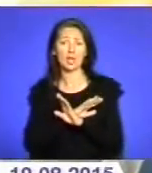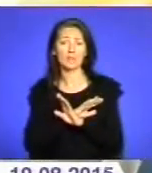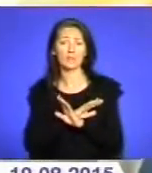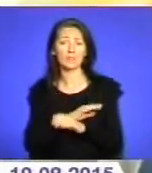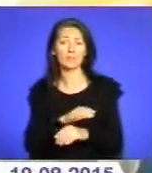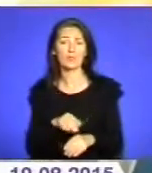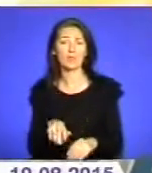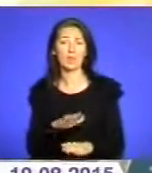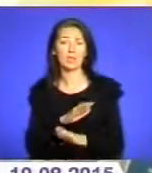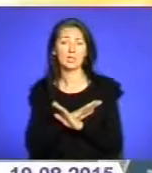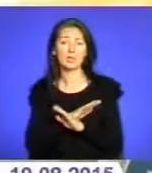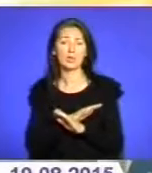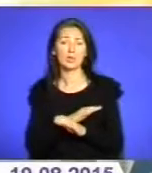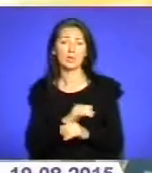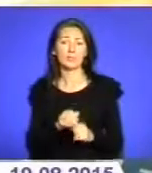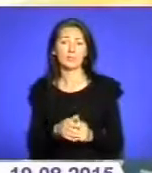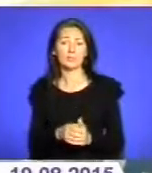загинув він